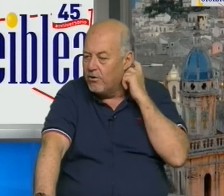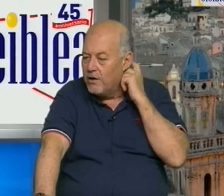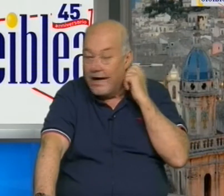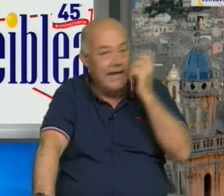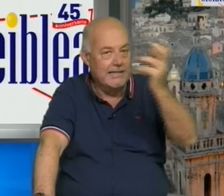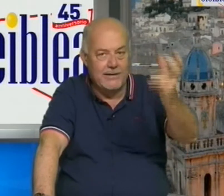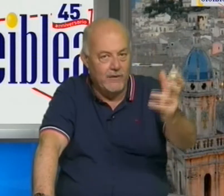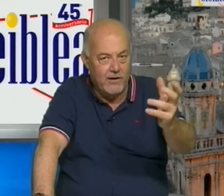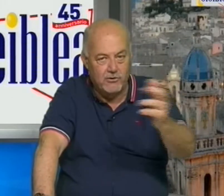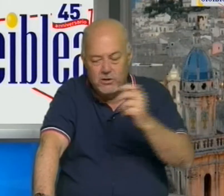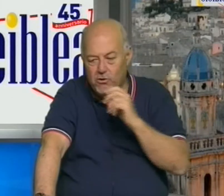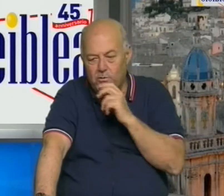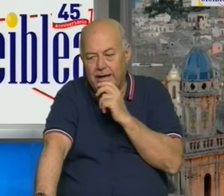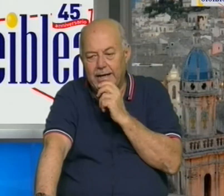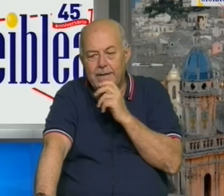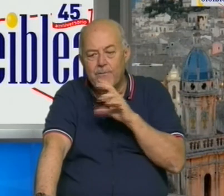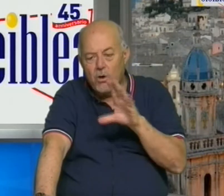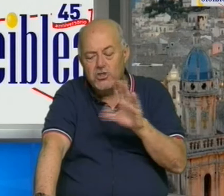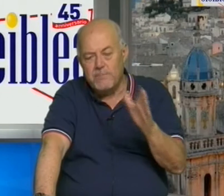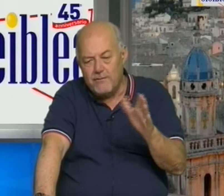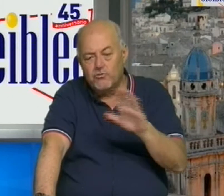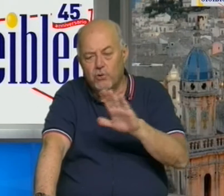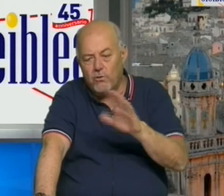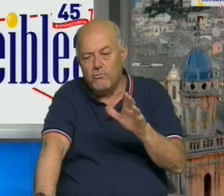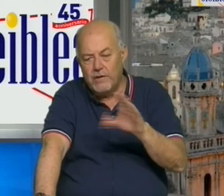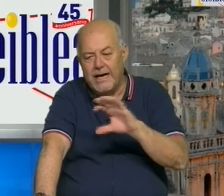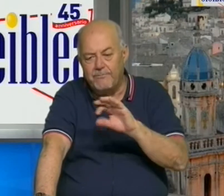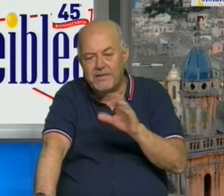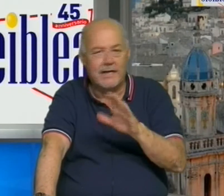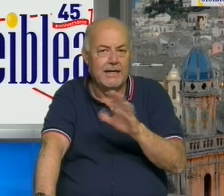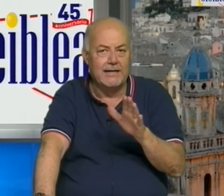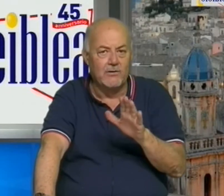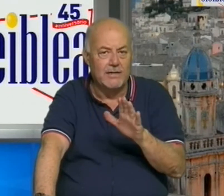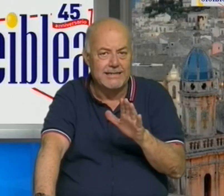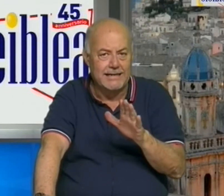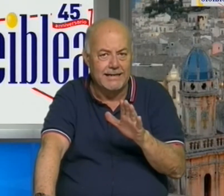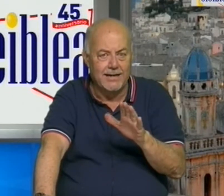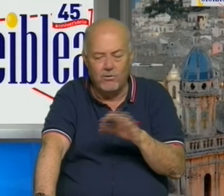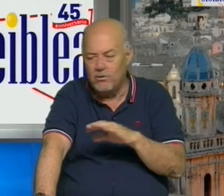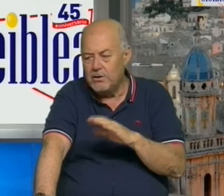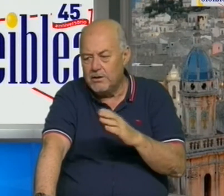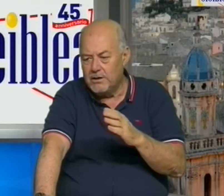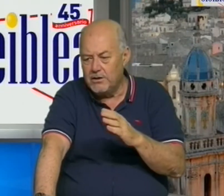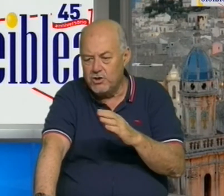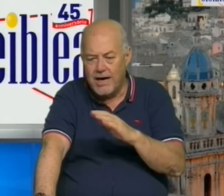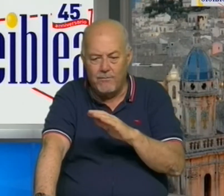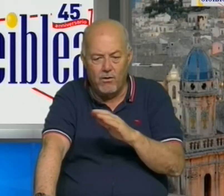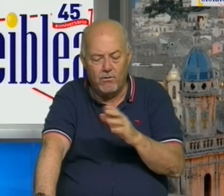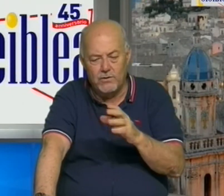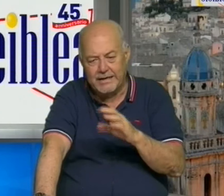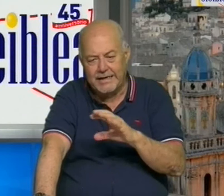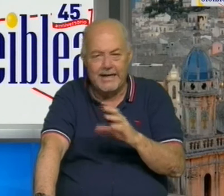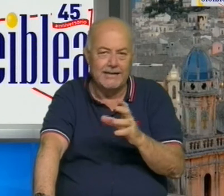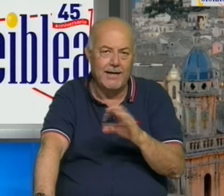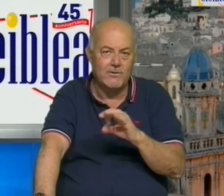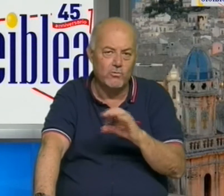io anche se non è in consiglio comunale. Oggi abbiamo avuto una chiacchierata con il sindaco, diciamo